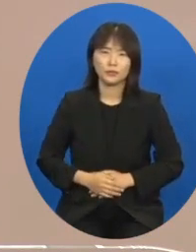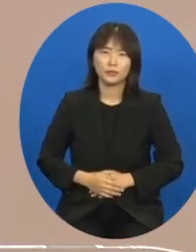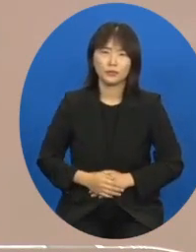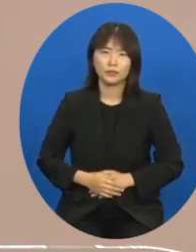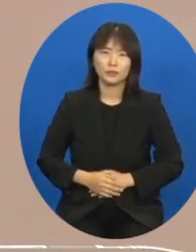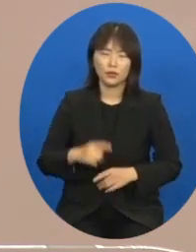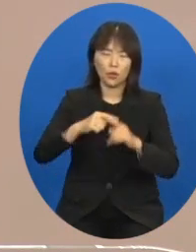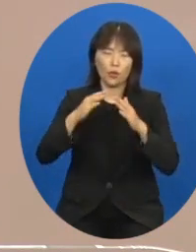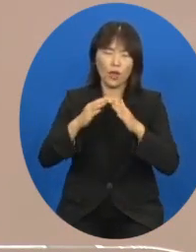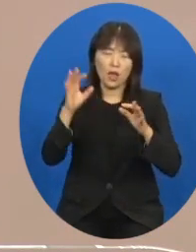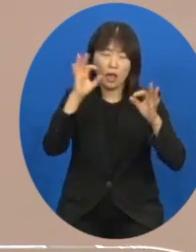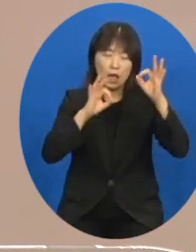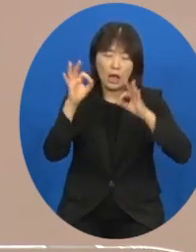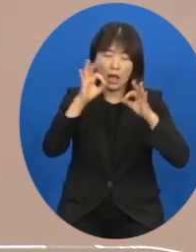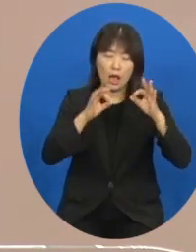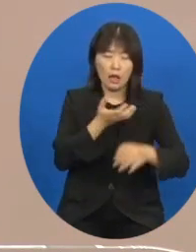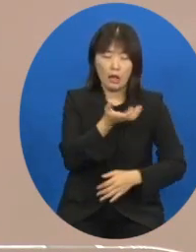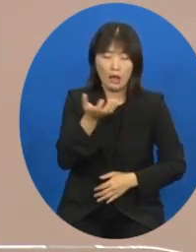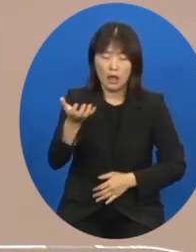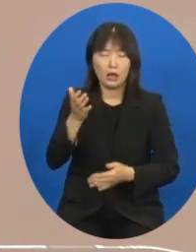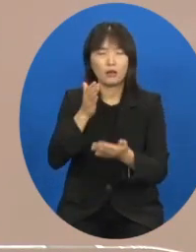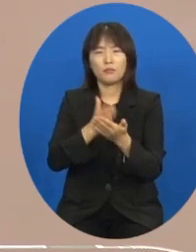교회 찾아다니지 마시기 바랍니다.